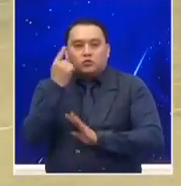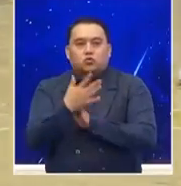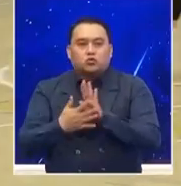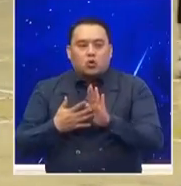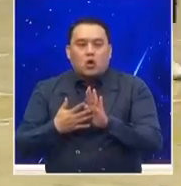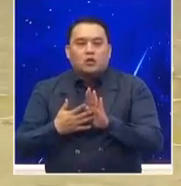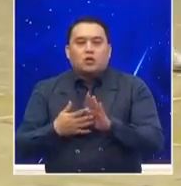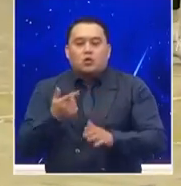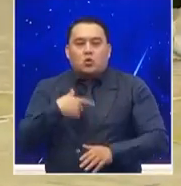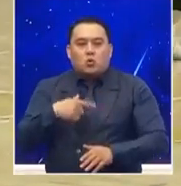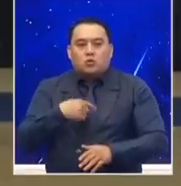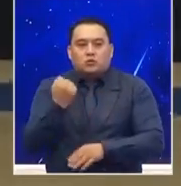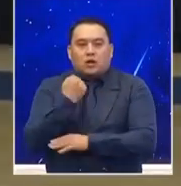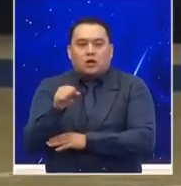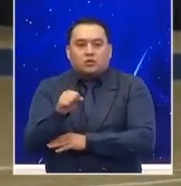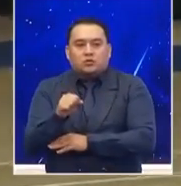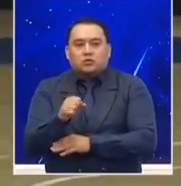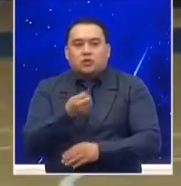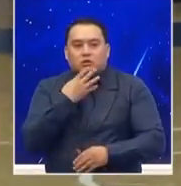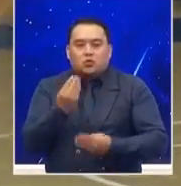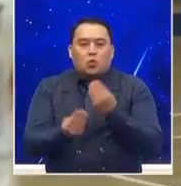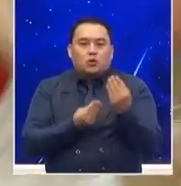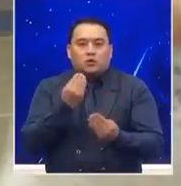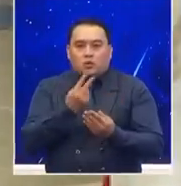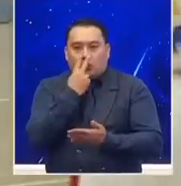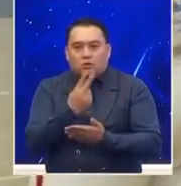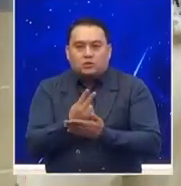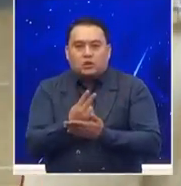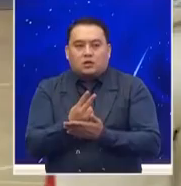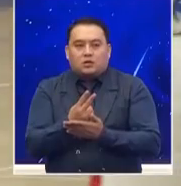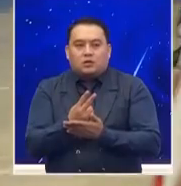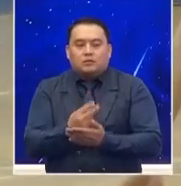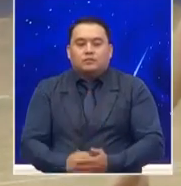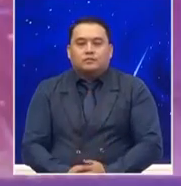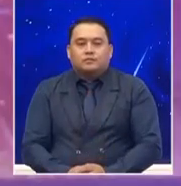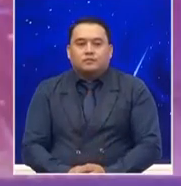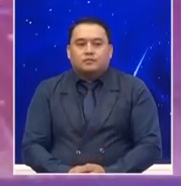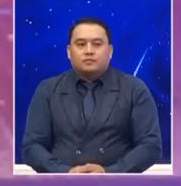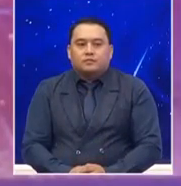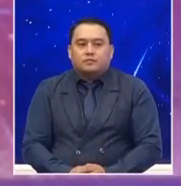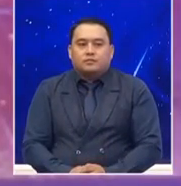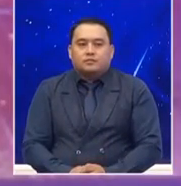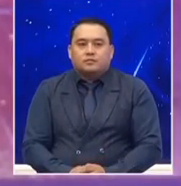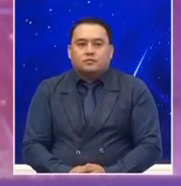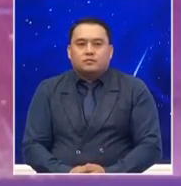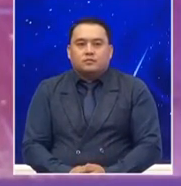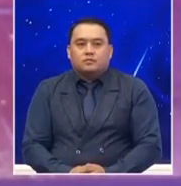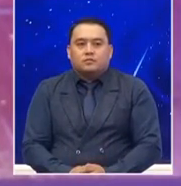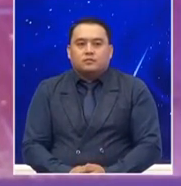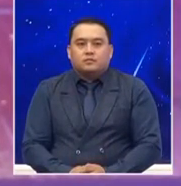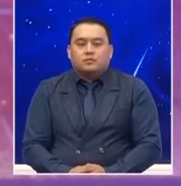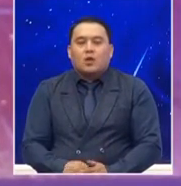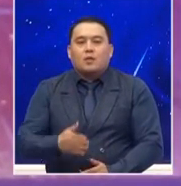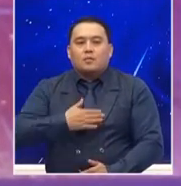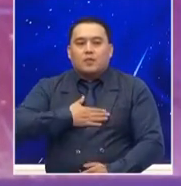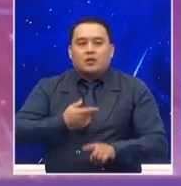жетісулықтар өз алаңында барын салды. Жақсы ойын өрнегін көрсетіп, бәсекелестерінен басым түсті. Мен баскетболмен айналысқаныма 5 жыл болды.